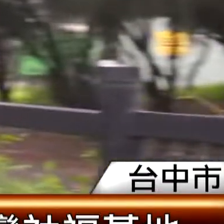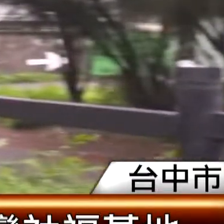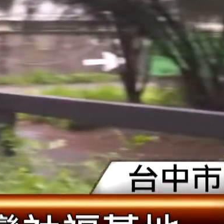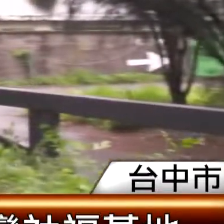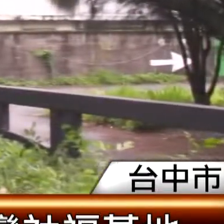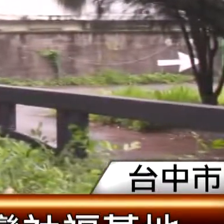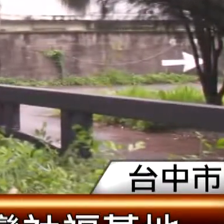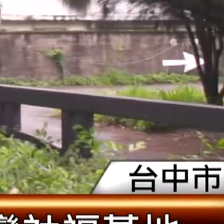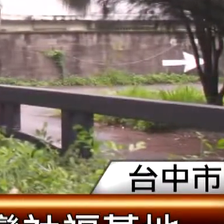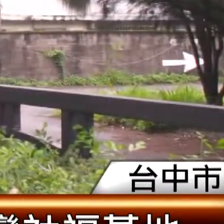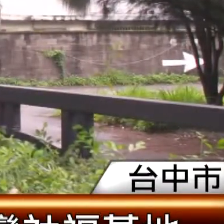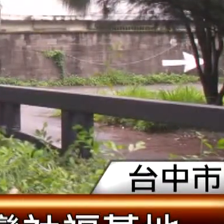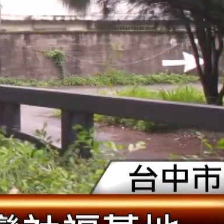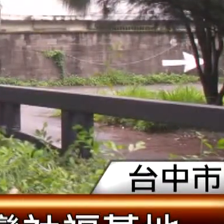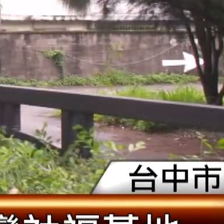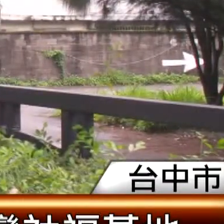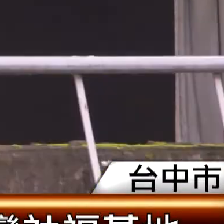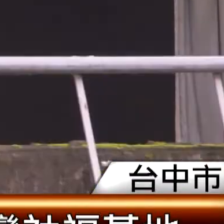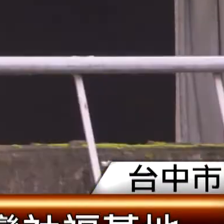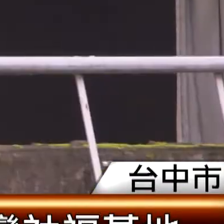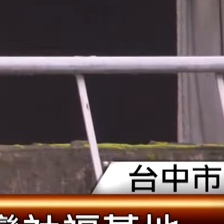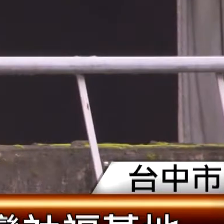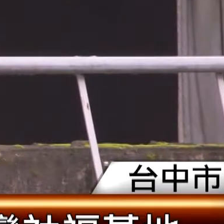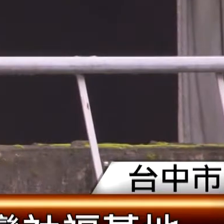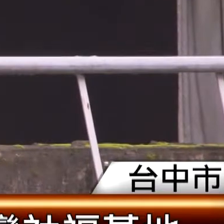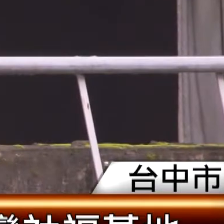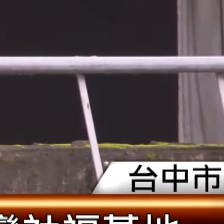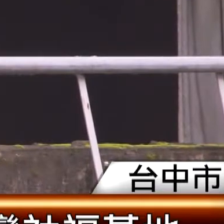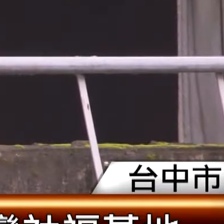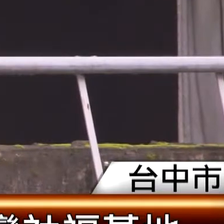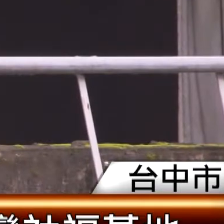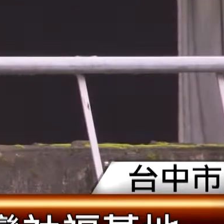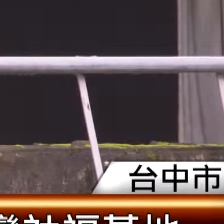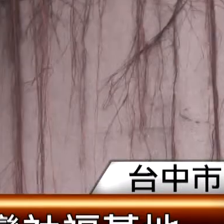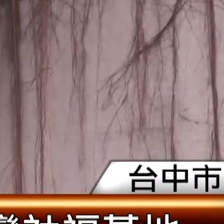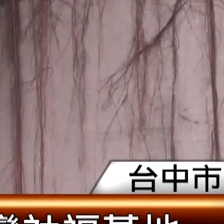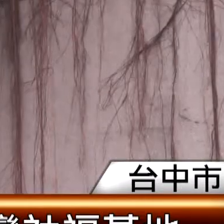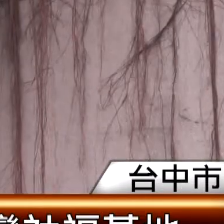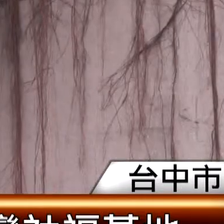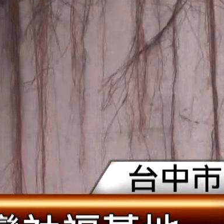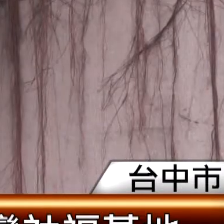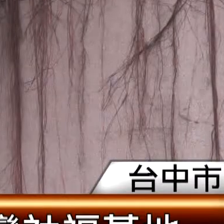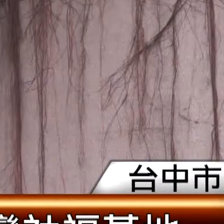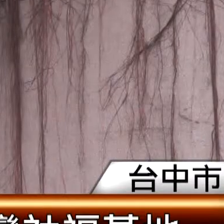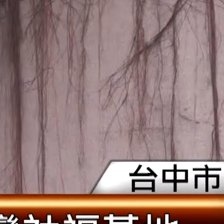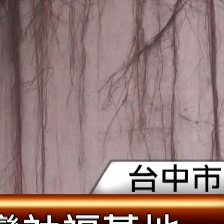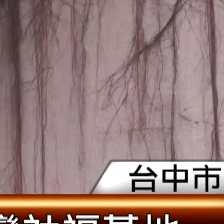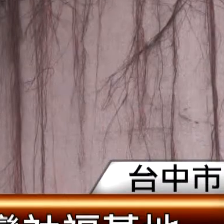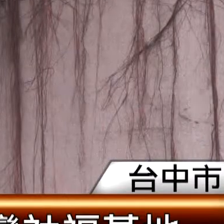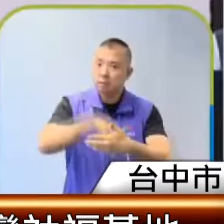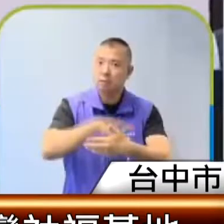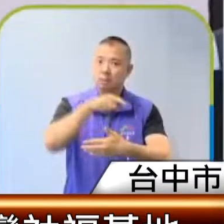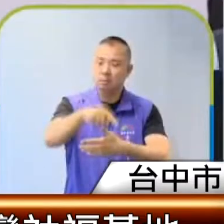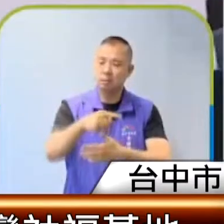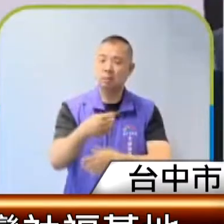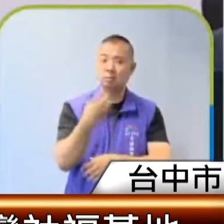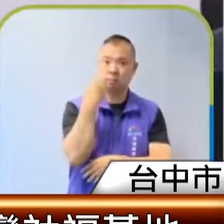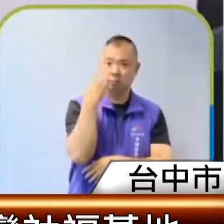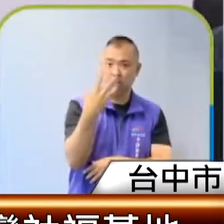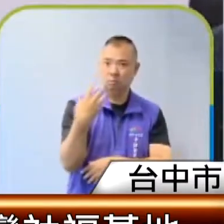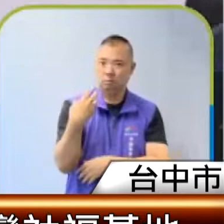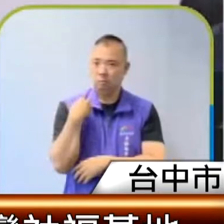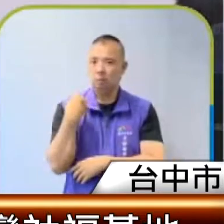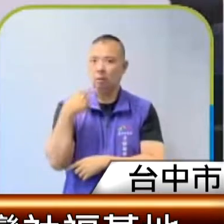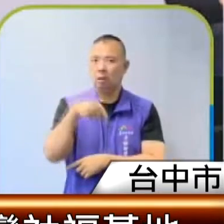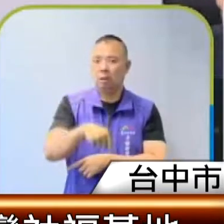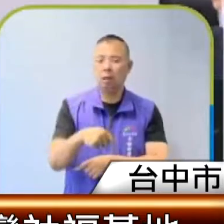才来进行施建。那第二个呢，在施建的过程当中，新旧并融，这个也很重要哈。那所以